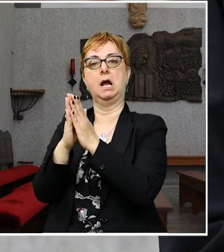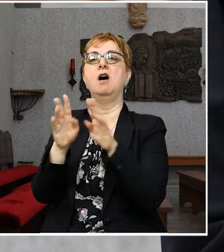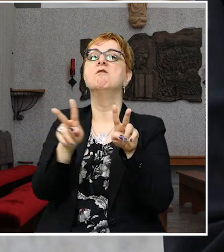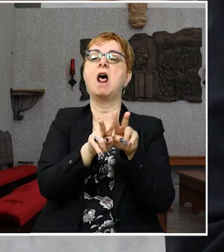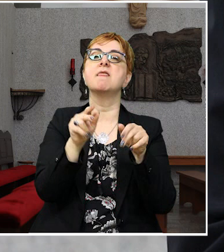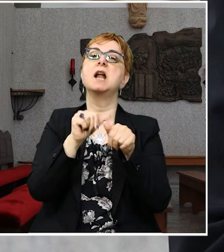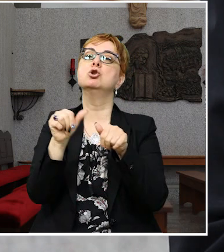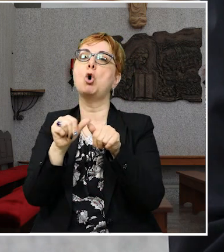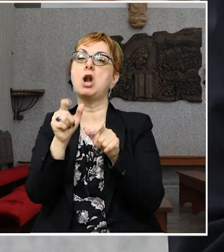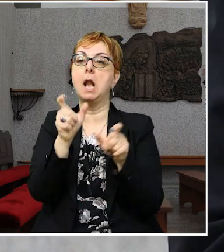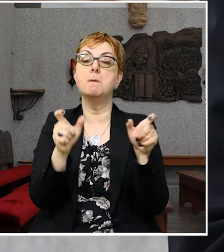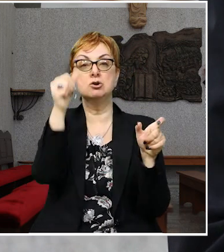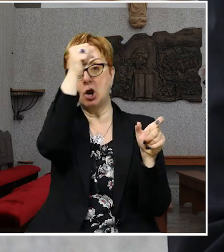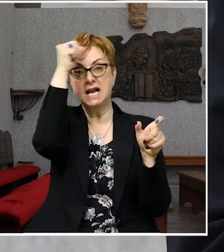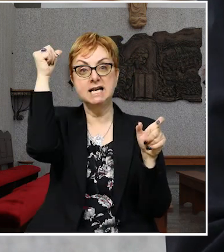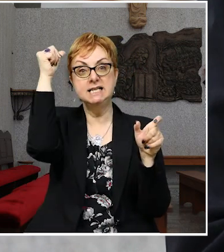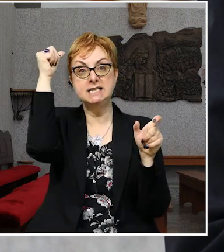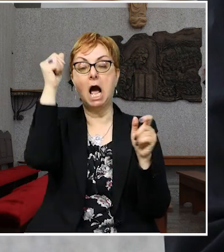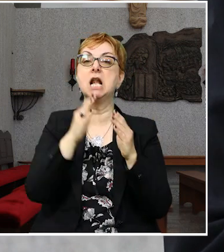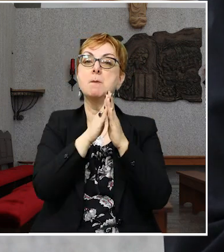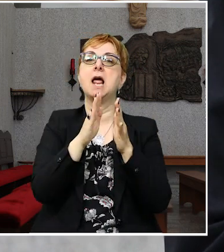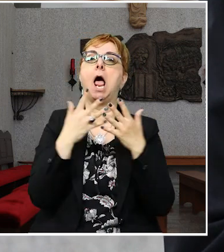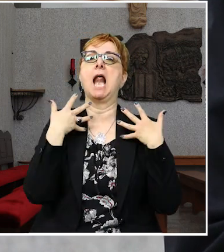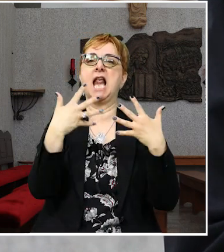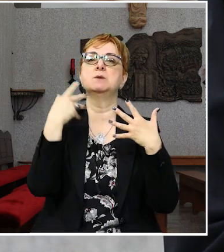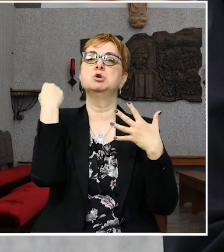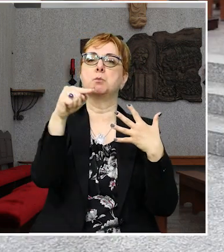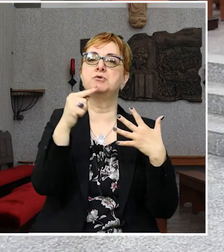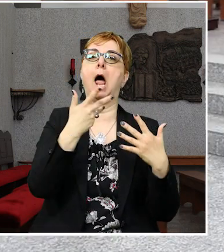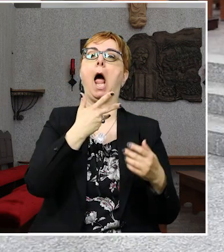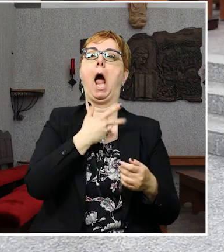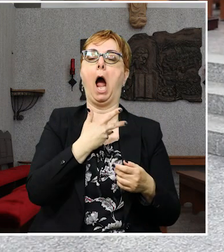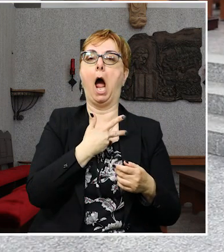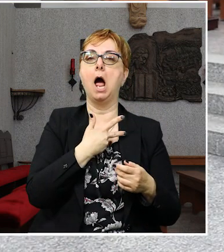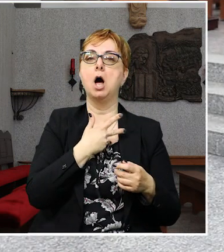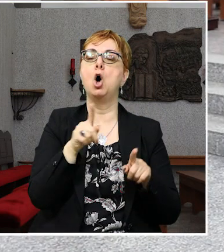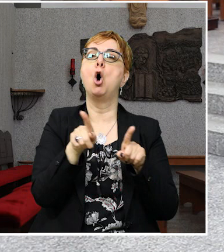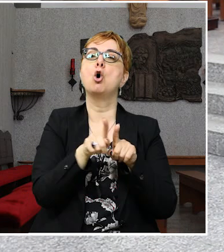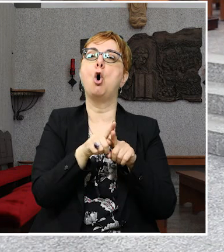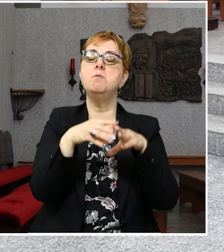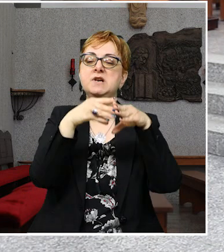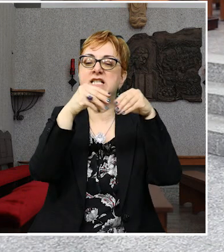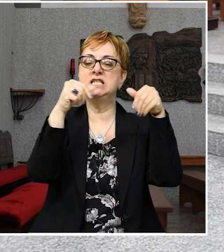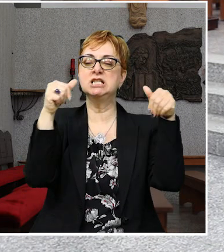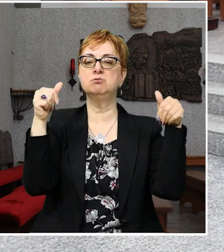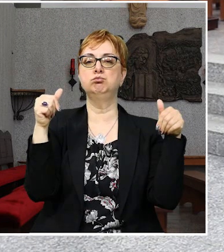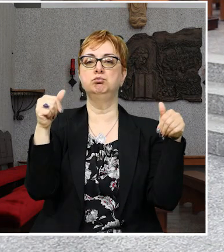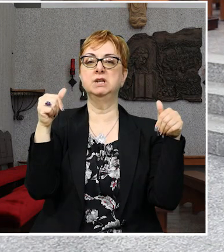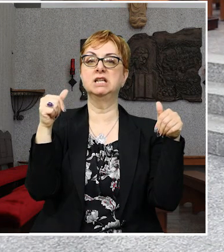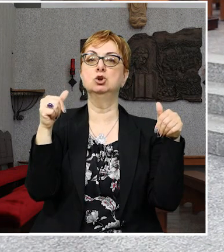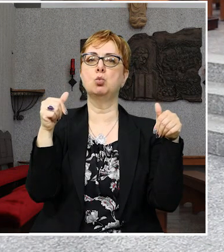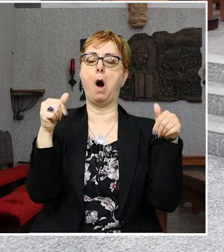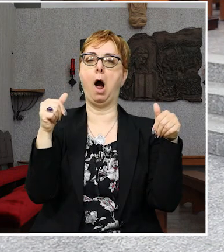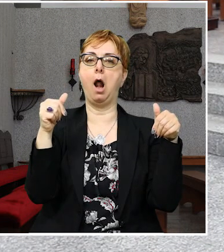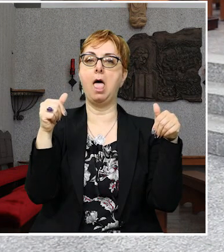la preghiera dei cristiani ha questo respiro, ha questa tensione spirituale